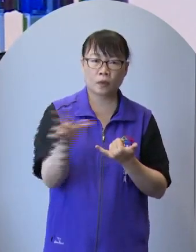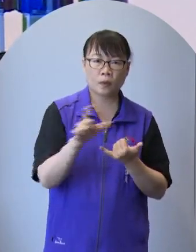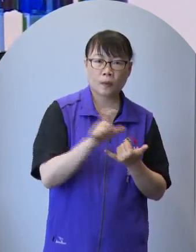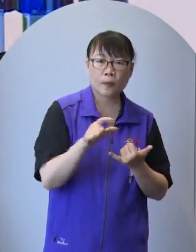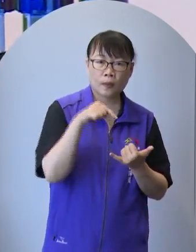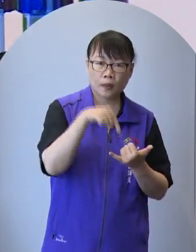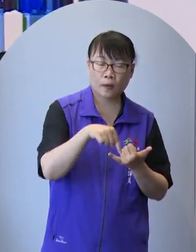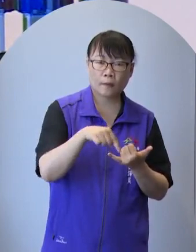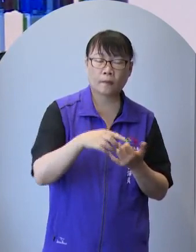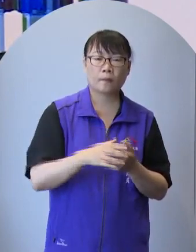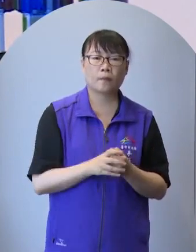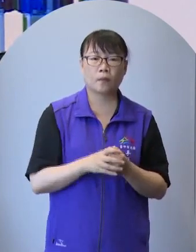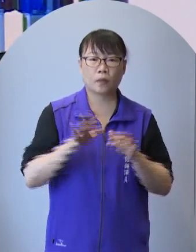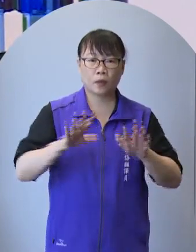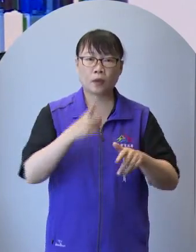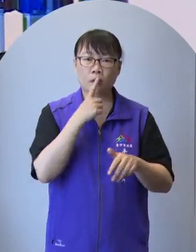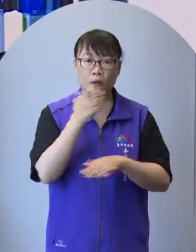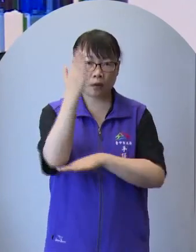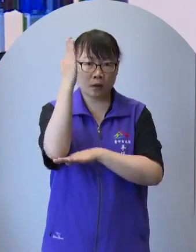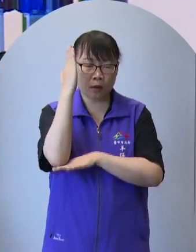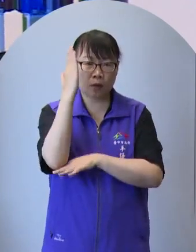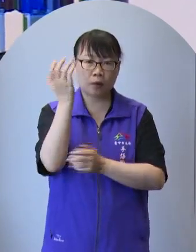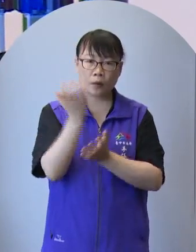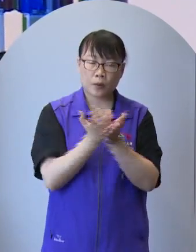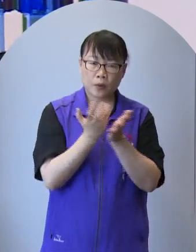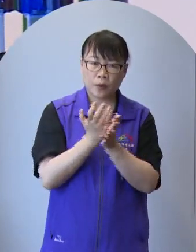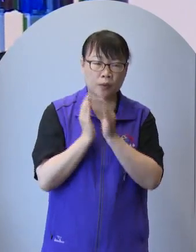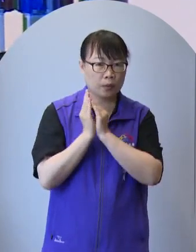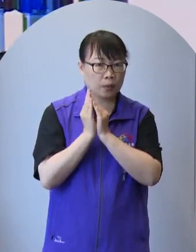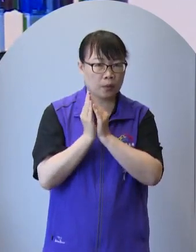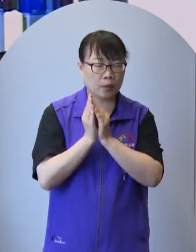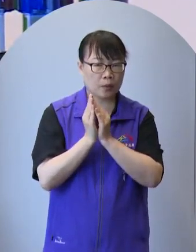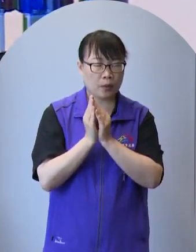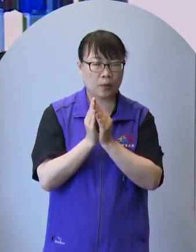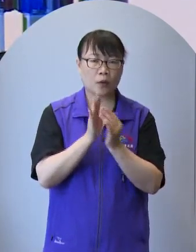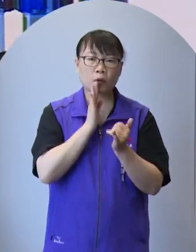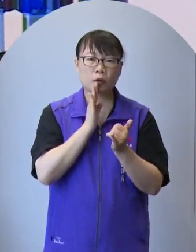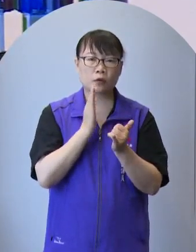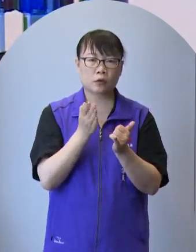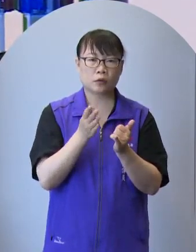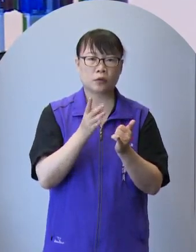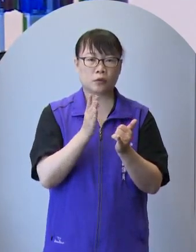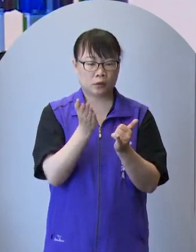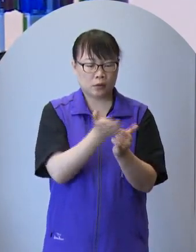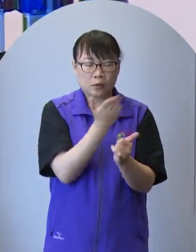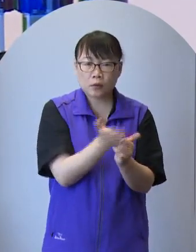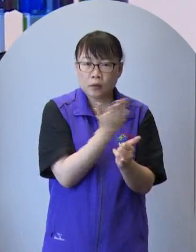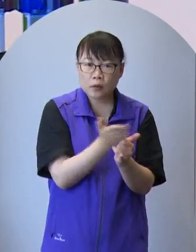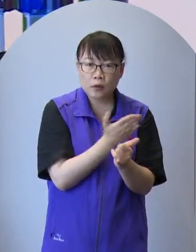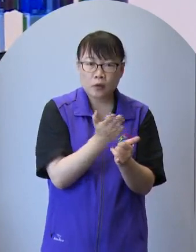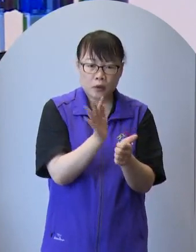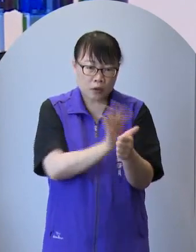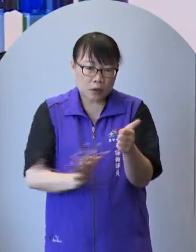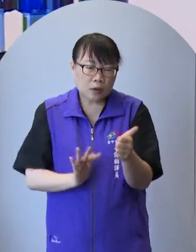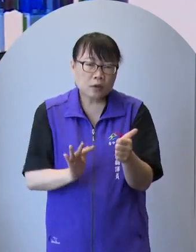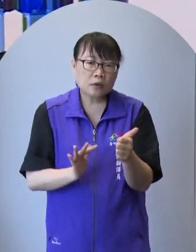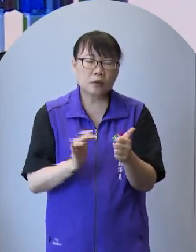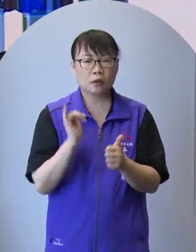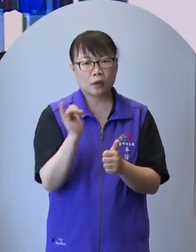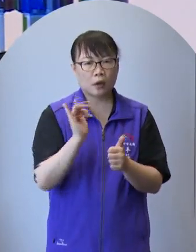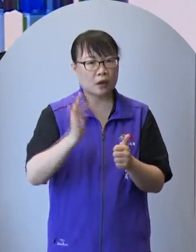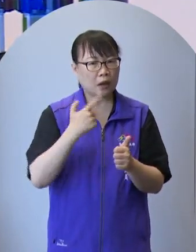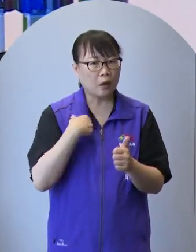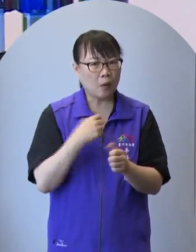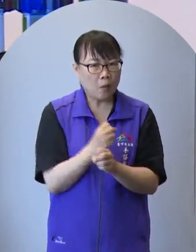虽然我们目前中央的预报是对中北部的影响极小，可是呢，我们还是不能够疏